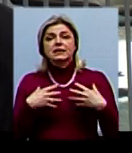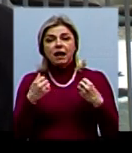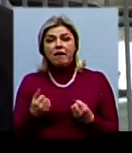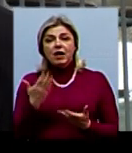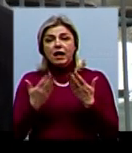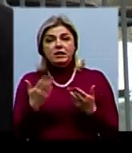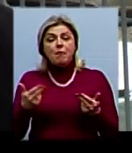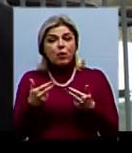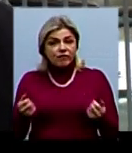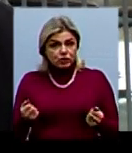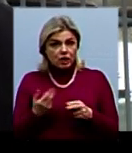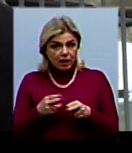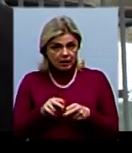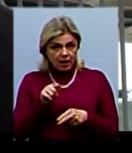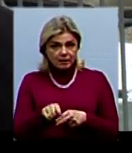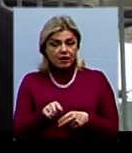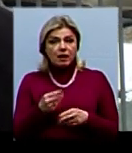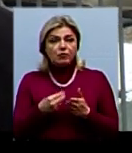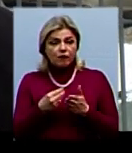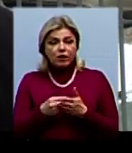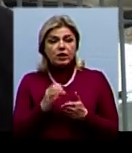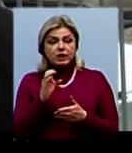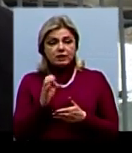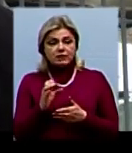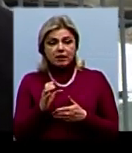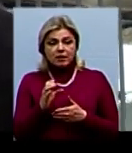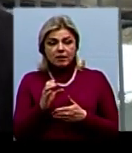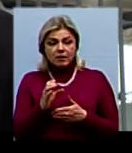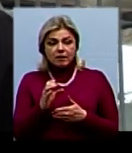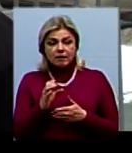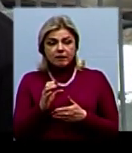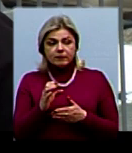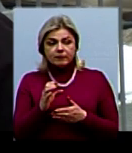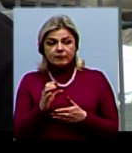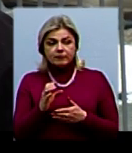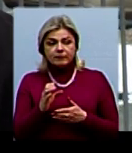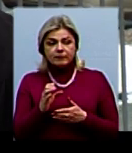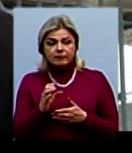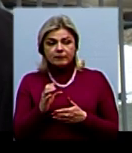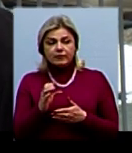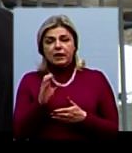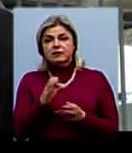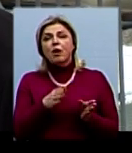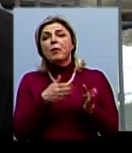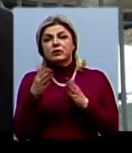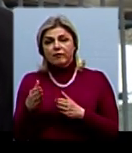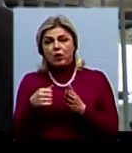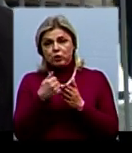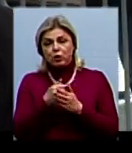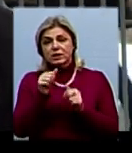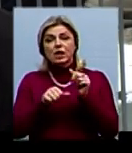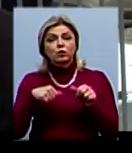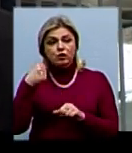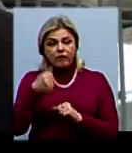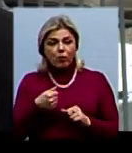підтверджує письмо, з погашенням от цього остатка в першому кварталі наступного року. Не возражаю. Погашення